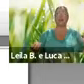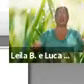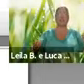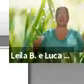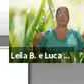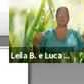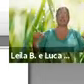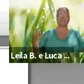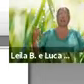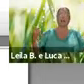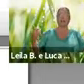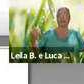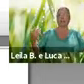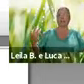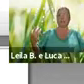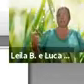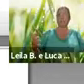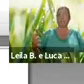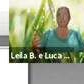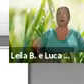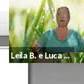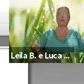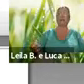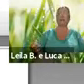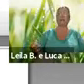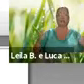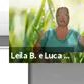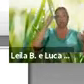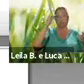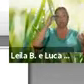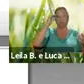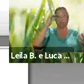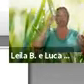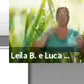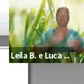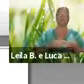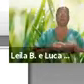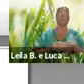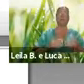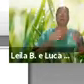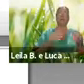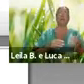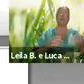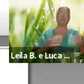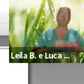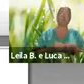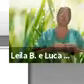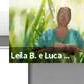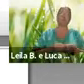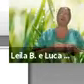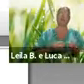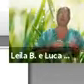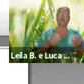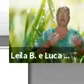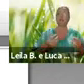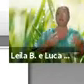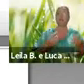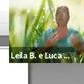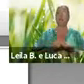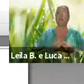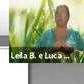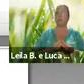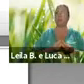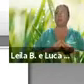terra, anche se nel mondo spirituale, in un'altra dimensione, loro scendono, ma